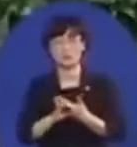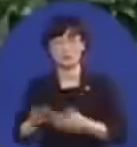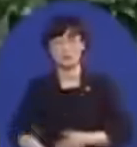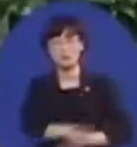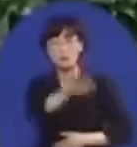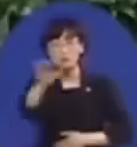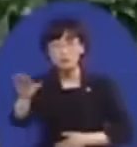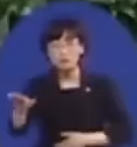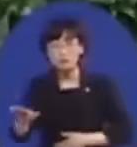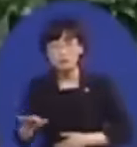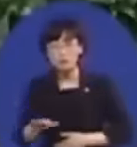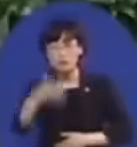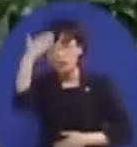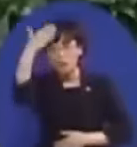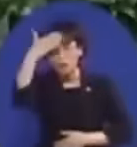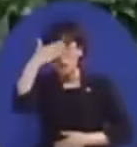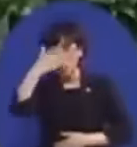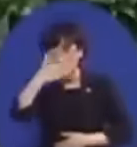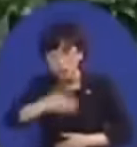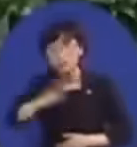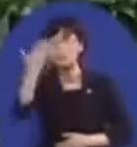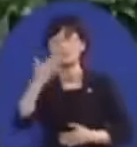우리는 앞이 캄캄하죠.